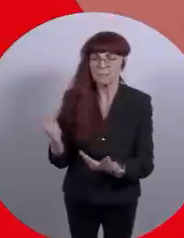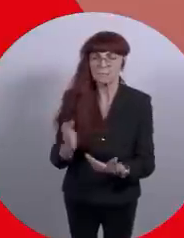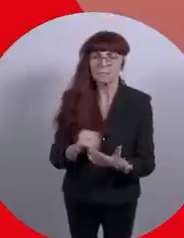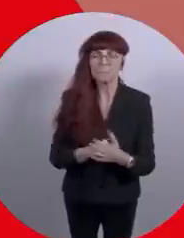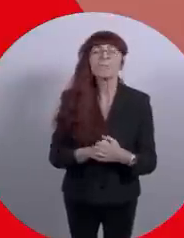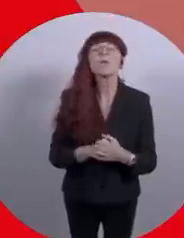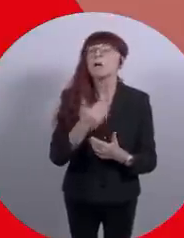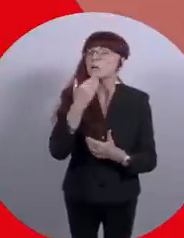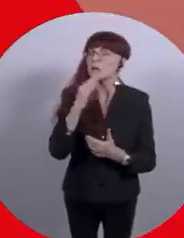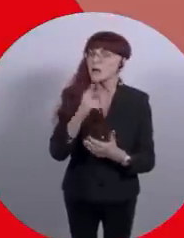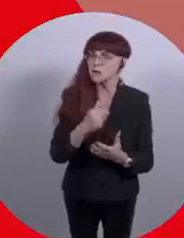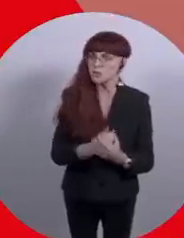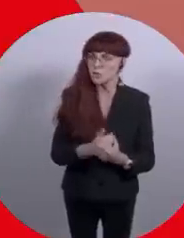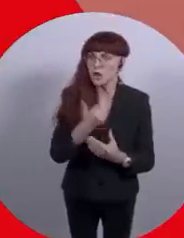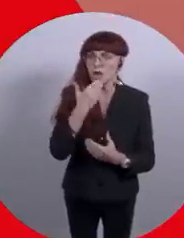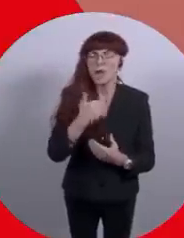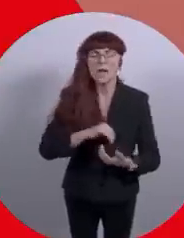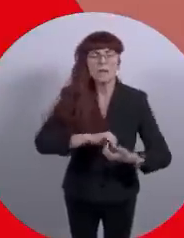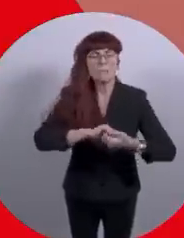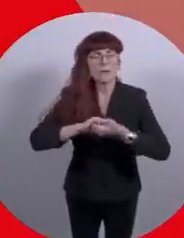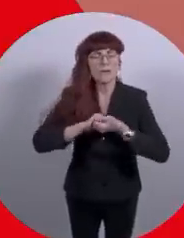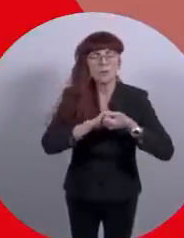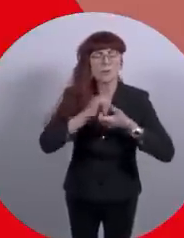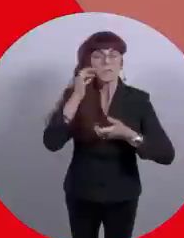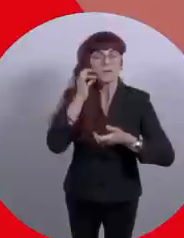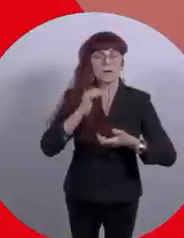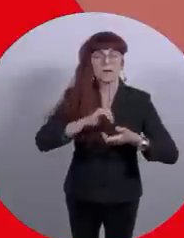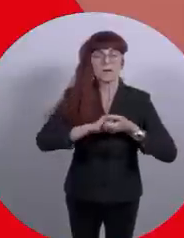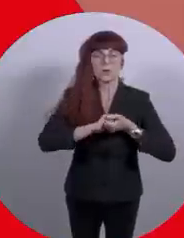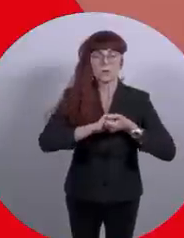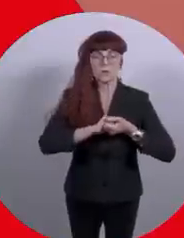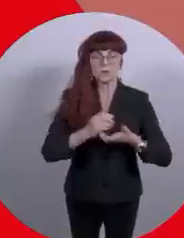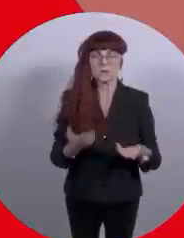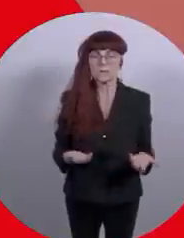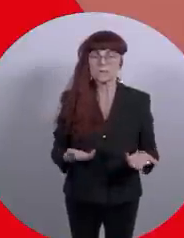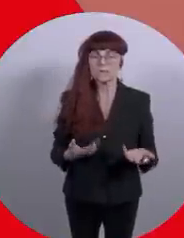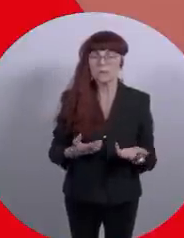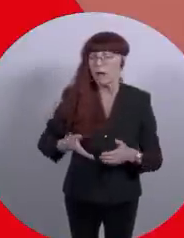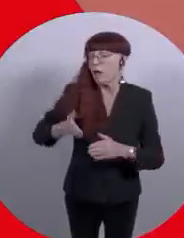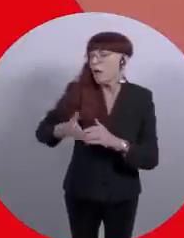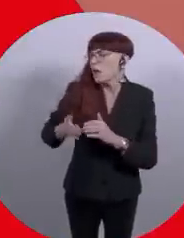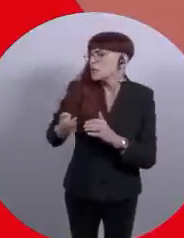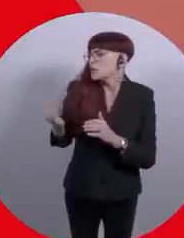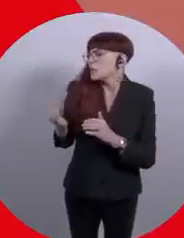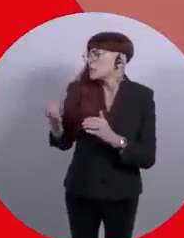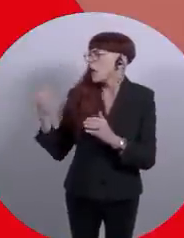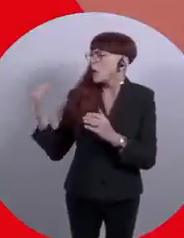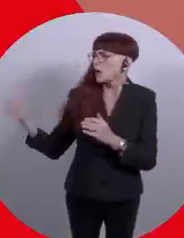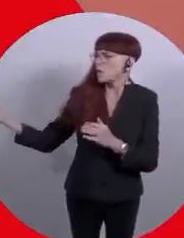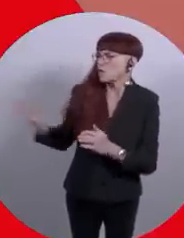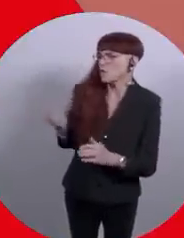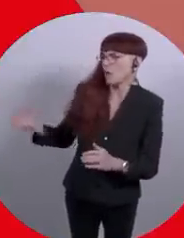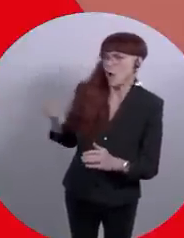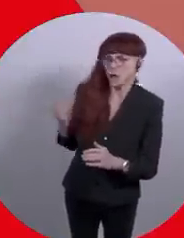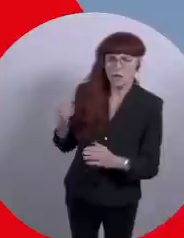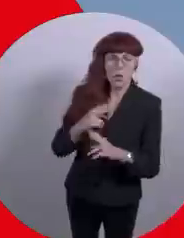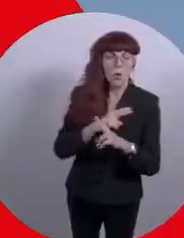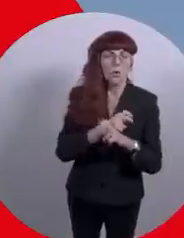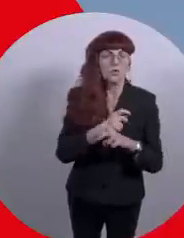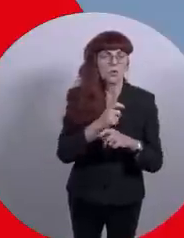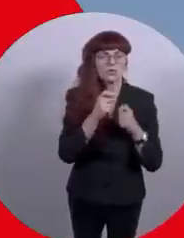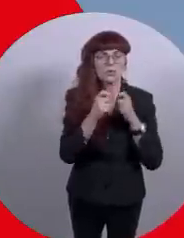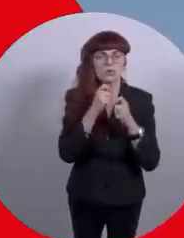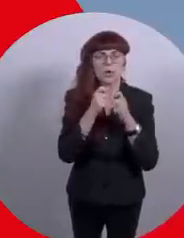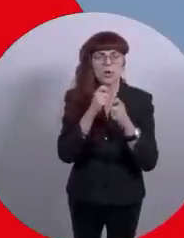Dankeschön liebe Genossinnen und Genossen die letzten Tage bin ich oft gefragt worden vor allem von österreichischen Journalisten so